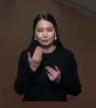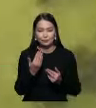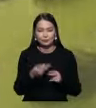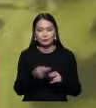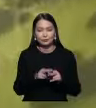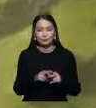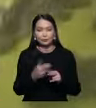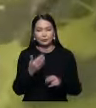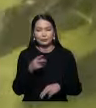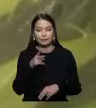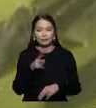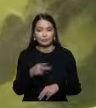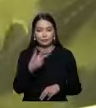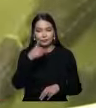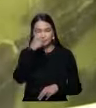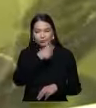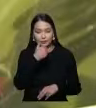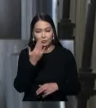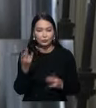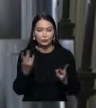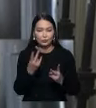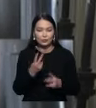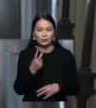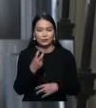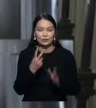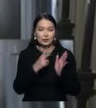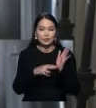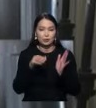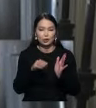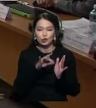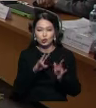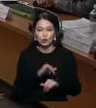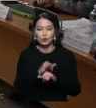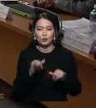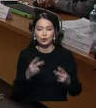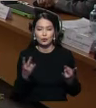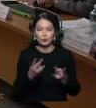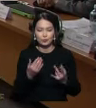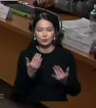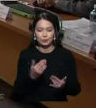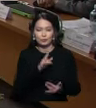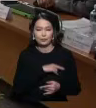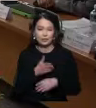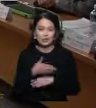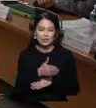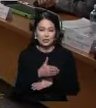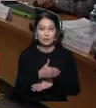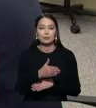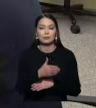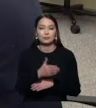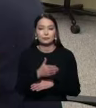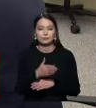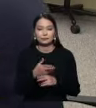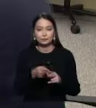рыбы к 2030 году нужно довести до 270 тысяч тонн. Как это сделать, парламентарии, рыболовы, ихтиологи обсуждали за